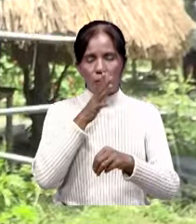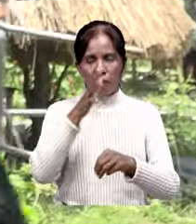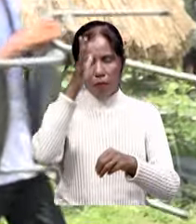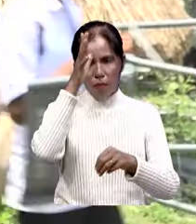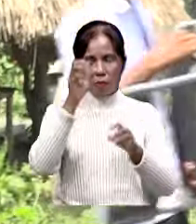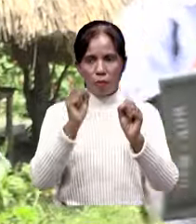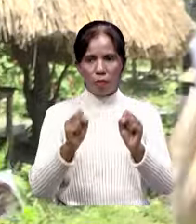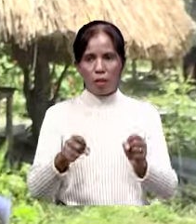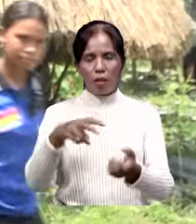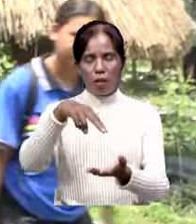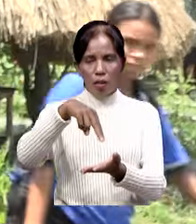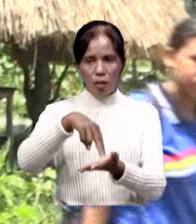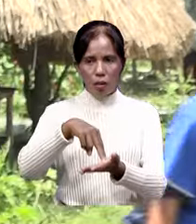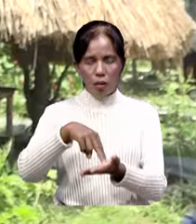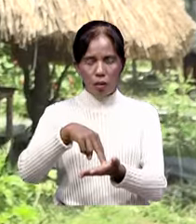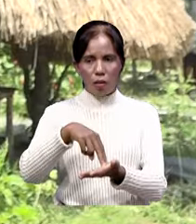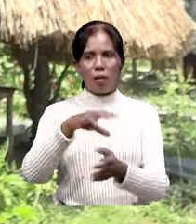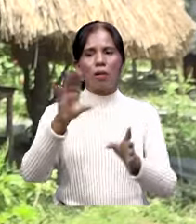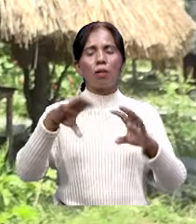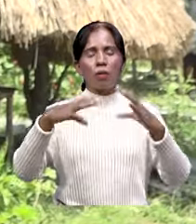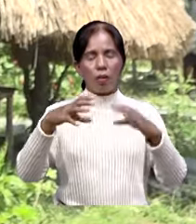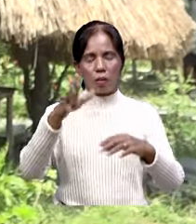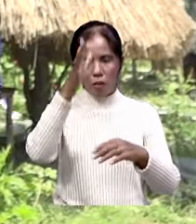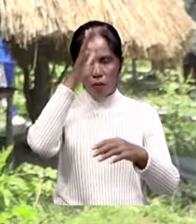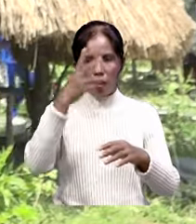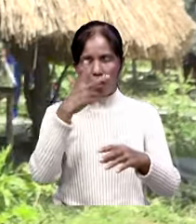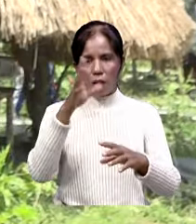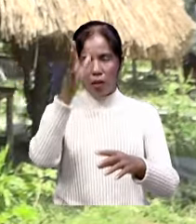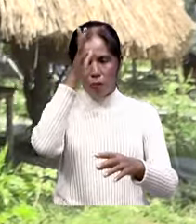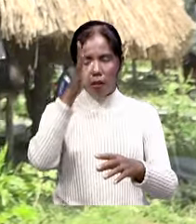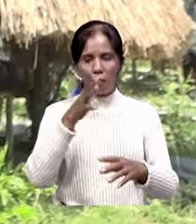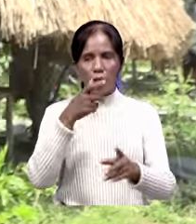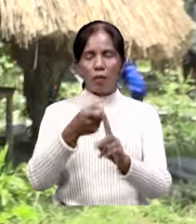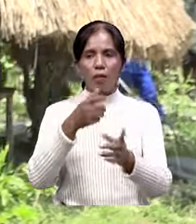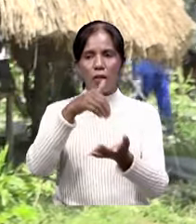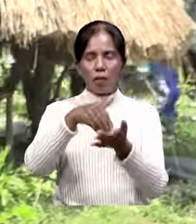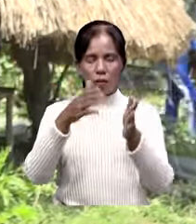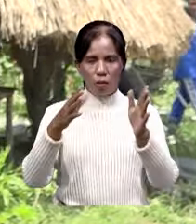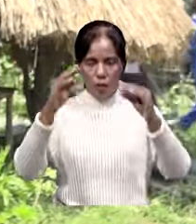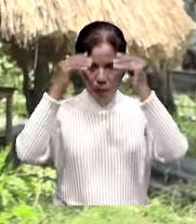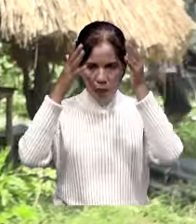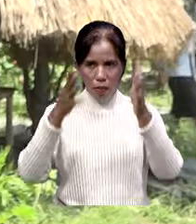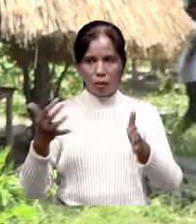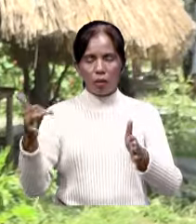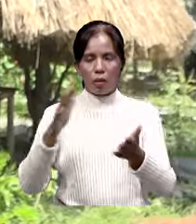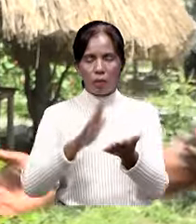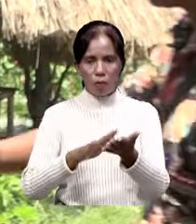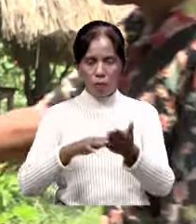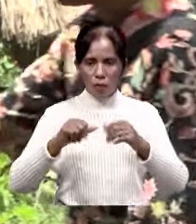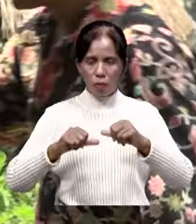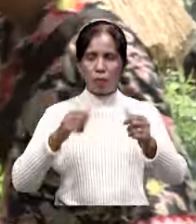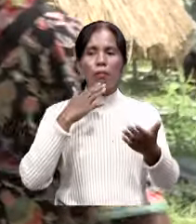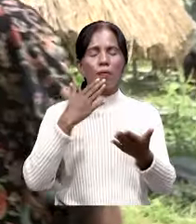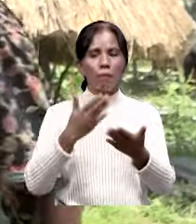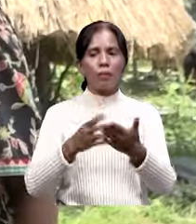atu bele hari buat ida konsilu spais. Atau nune kontrola inan aman ho estudante profesor idane bele sekolah lao, lao diak bawa.